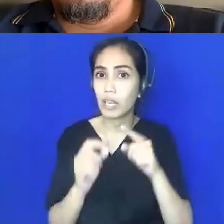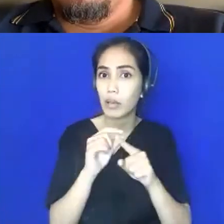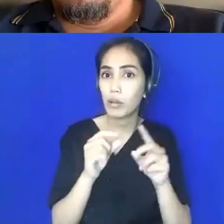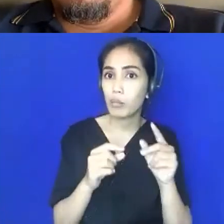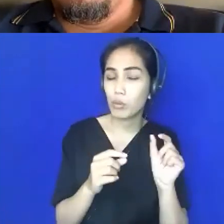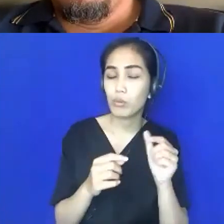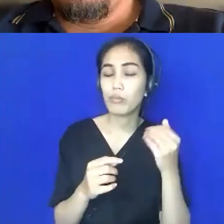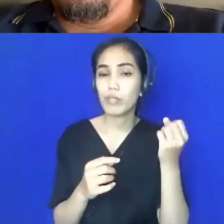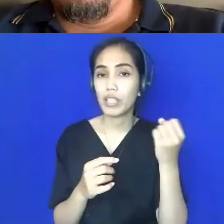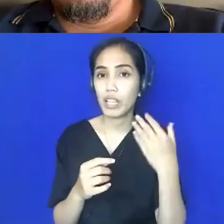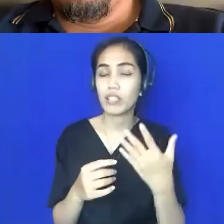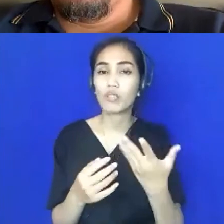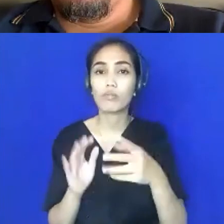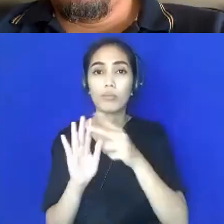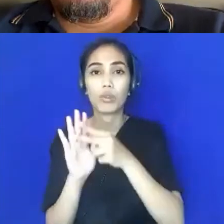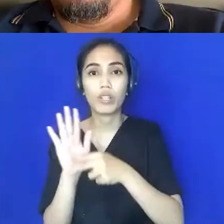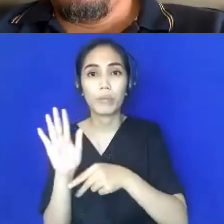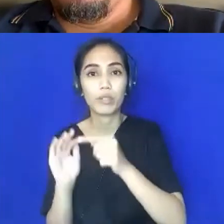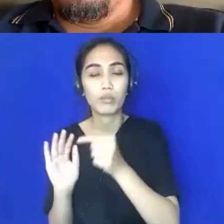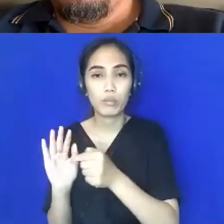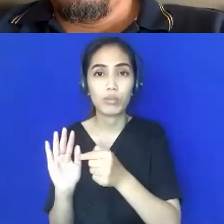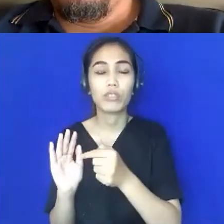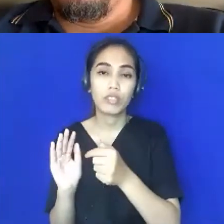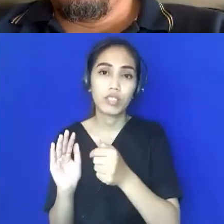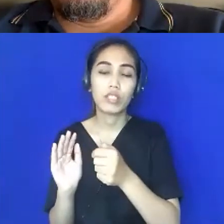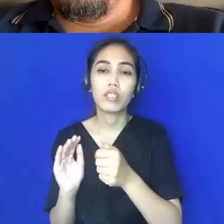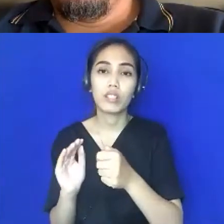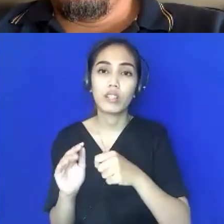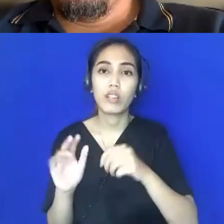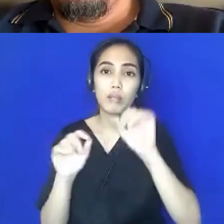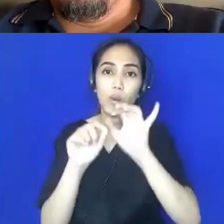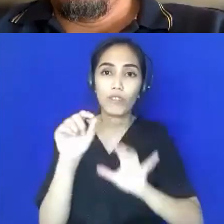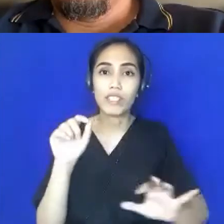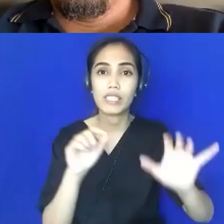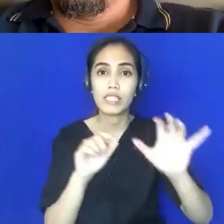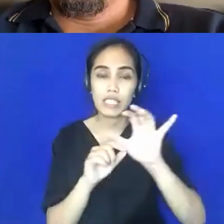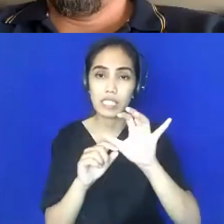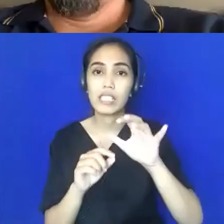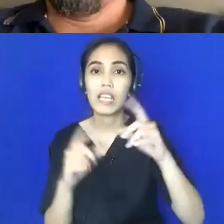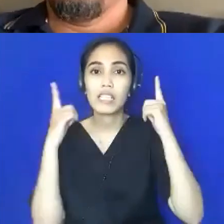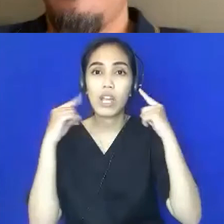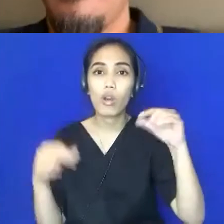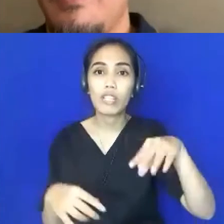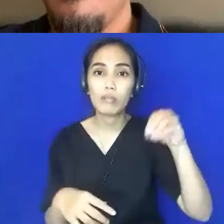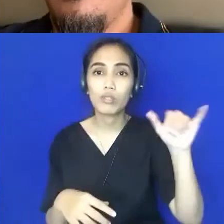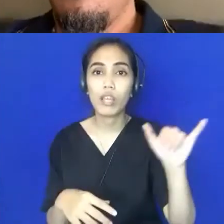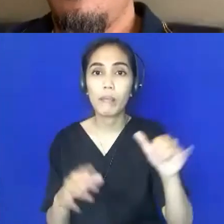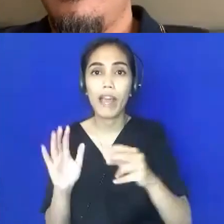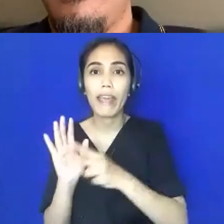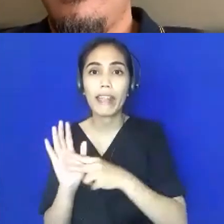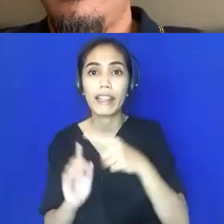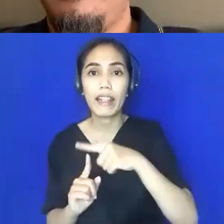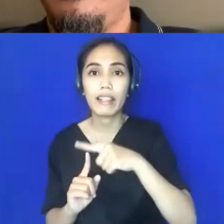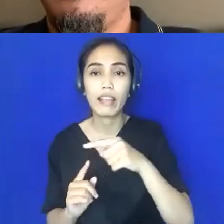kami melaksanakan program-program itu di Provinsi Jawa Timur dan NTT. Dan saya kira ada